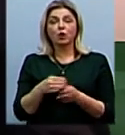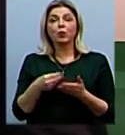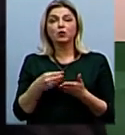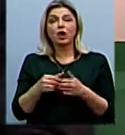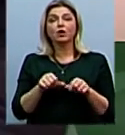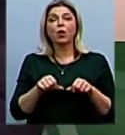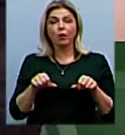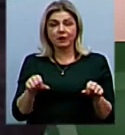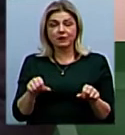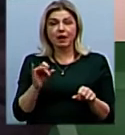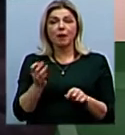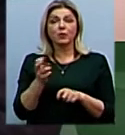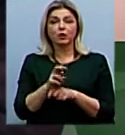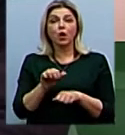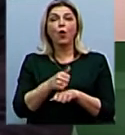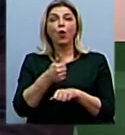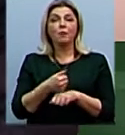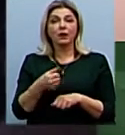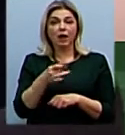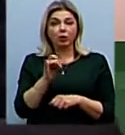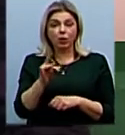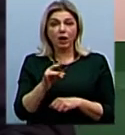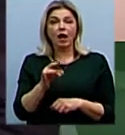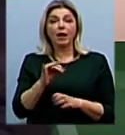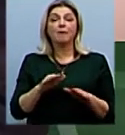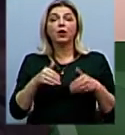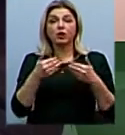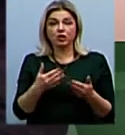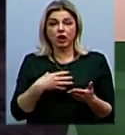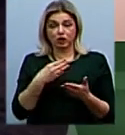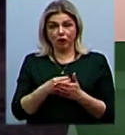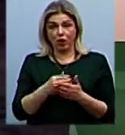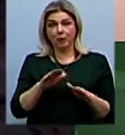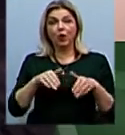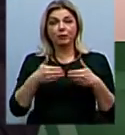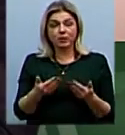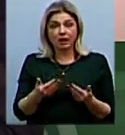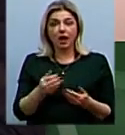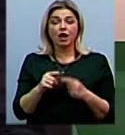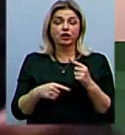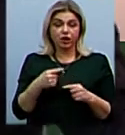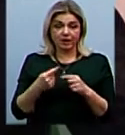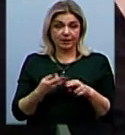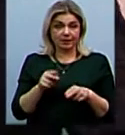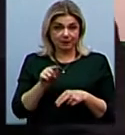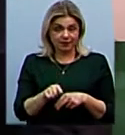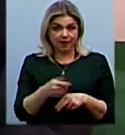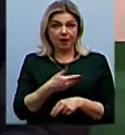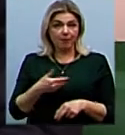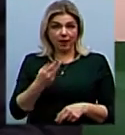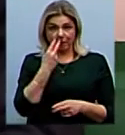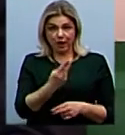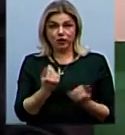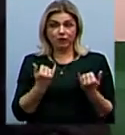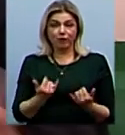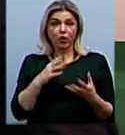прийшов віце-губернатор Олександр Кушнір і запропонував свої пропозиції від облдержадміністрації. Я думаю, що саме через це і ми бачимо сьогоднішній